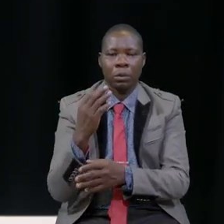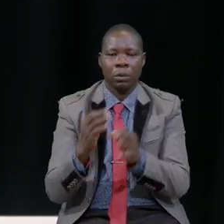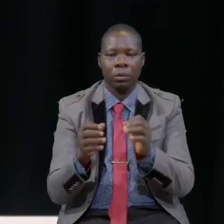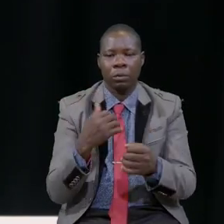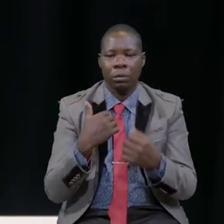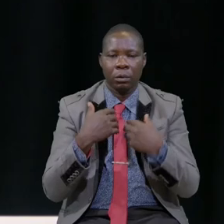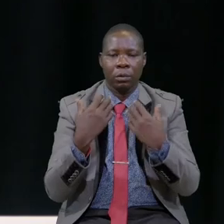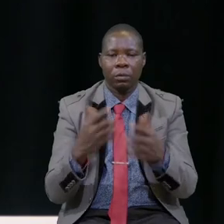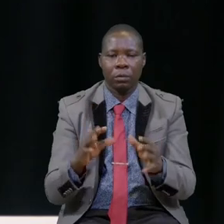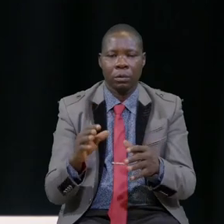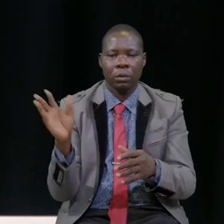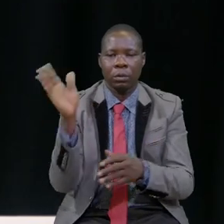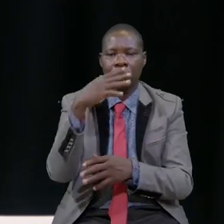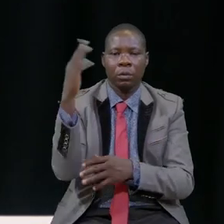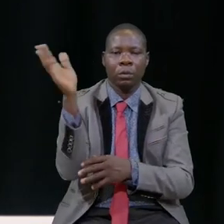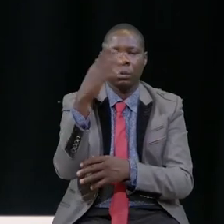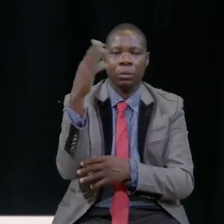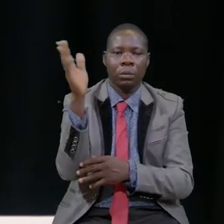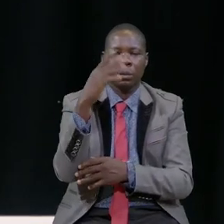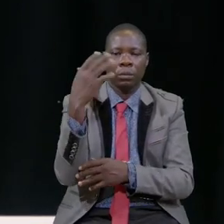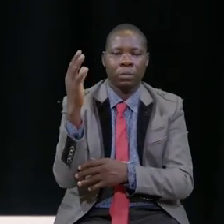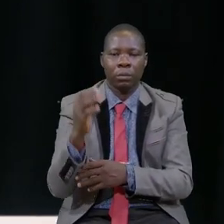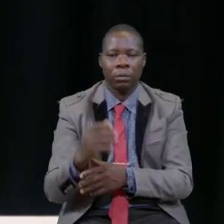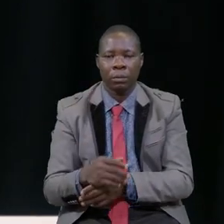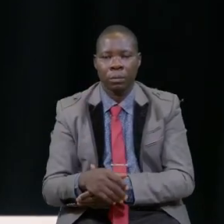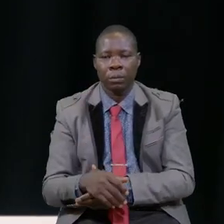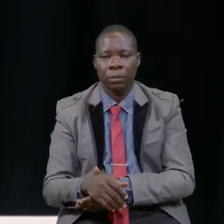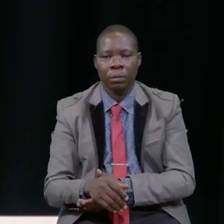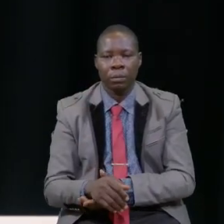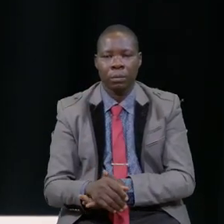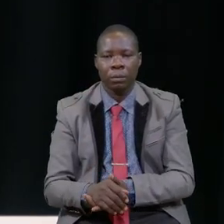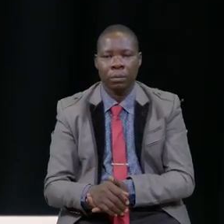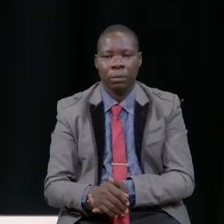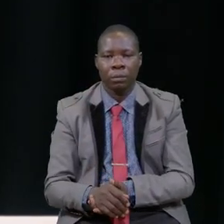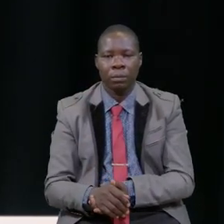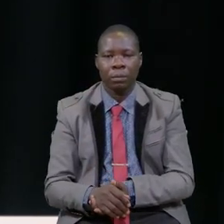Occupons-nous de ceux-là qui ont levé les mains pour, s'il vous plaît.